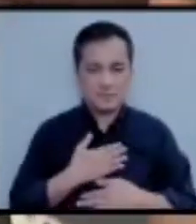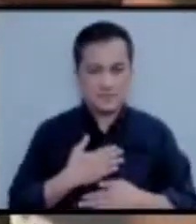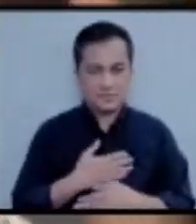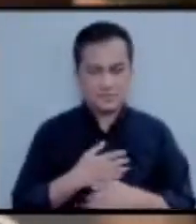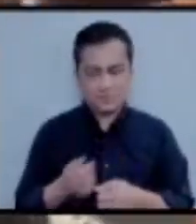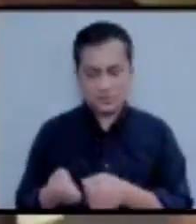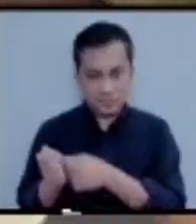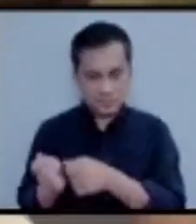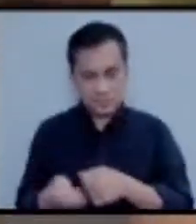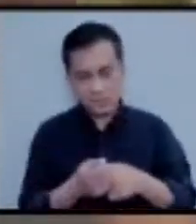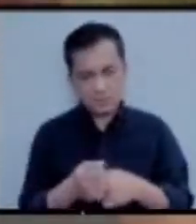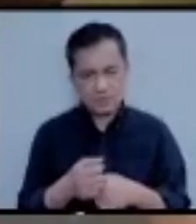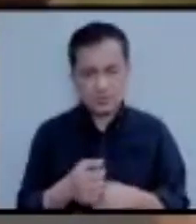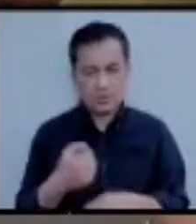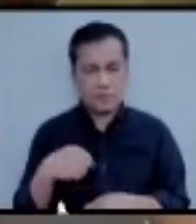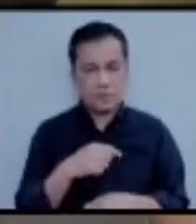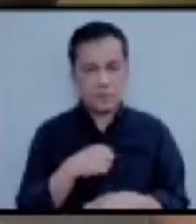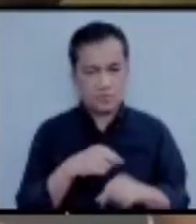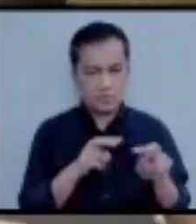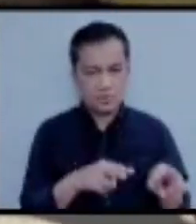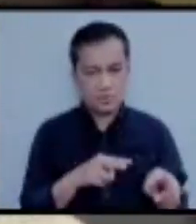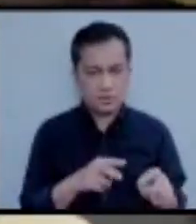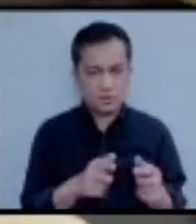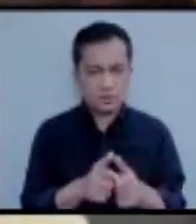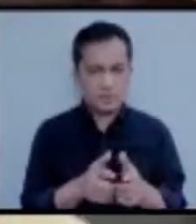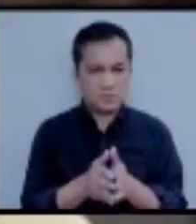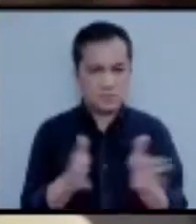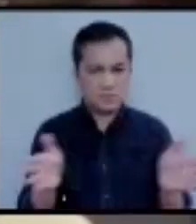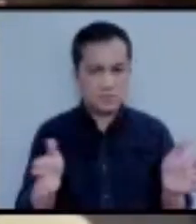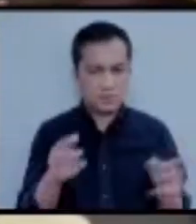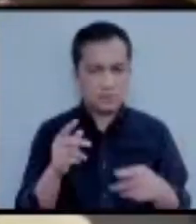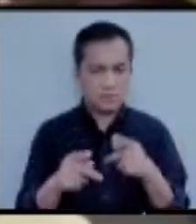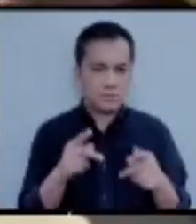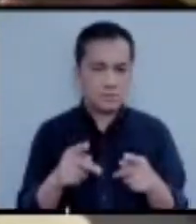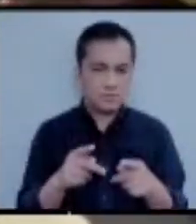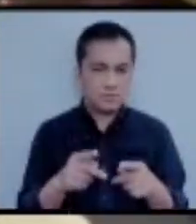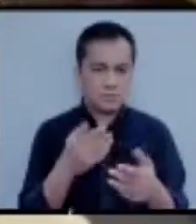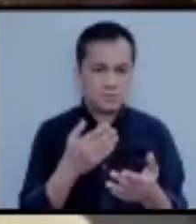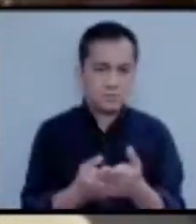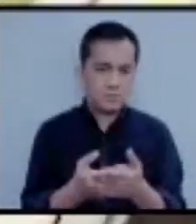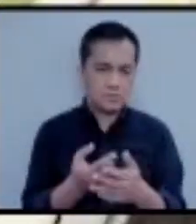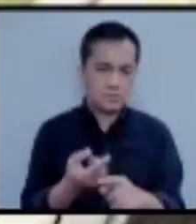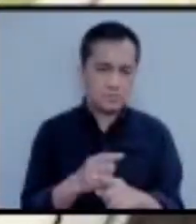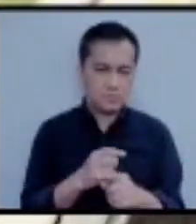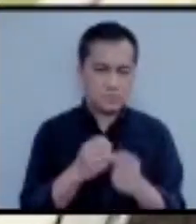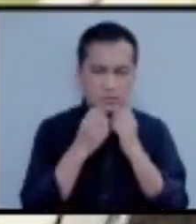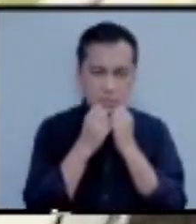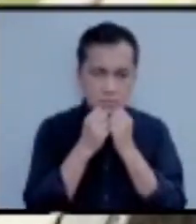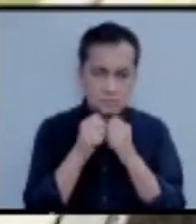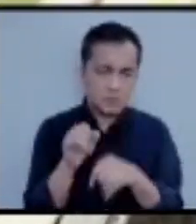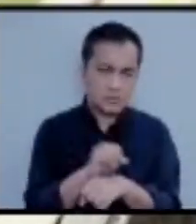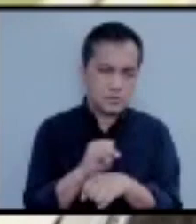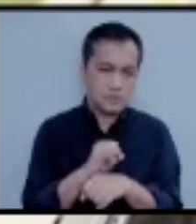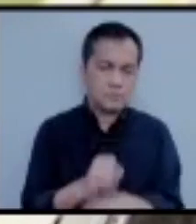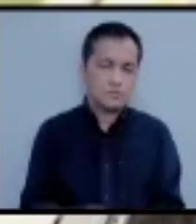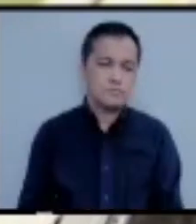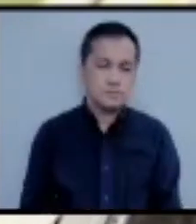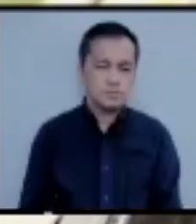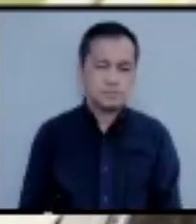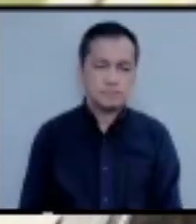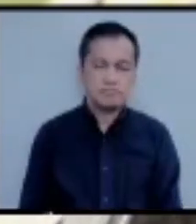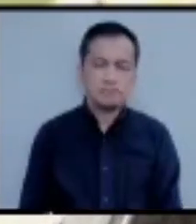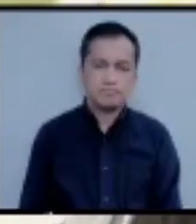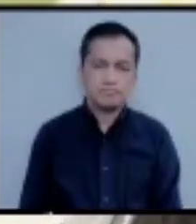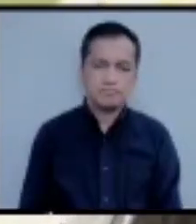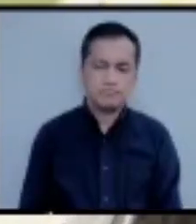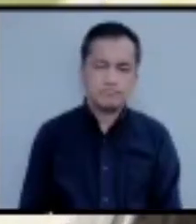We're looking at the larger public and the good that can come from the conservation effort. Binabantayan din ng DNR ang